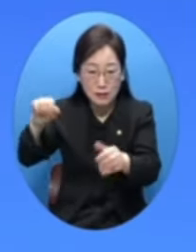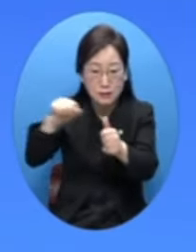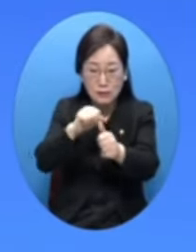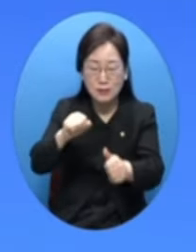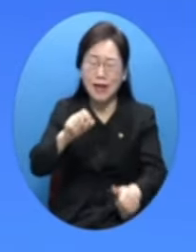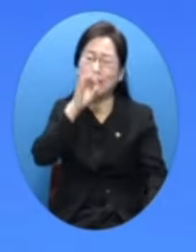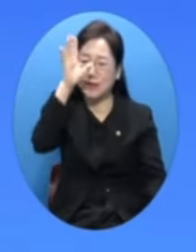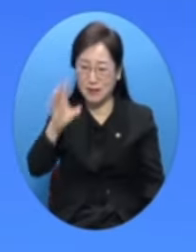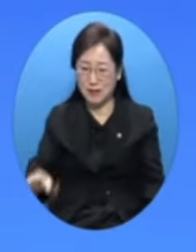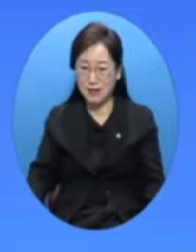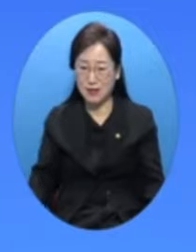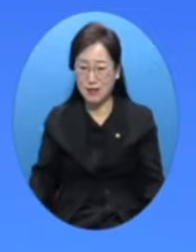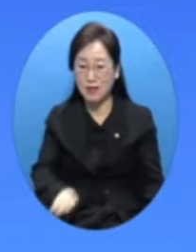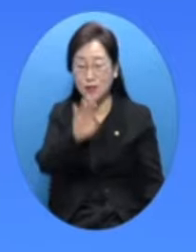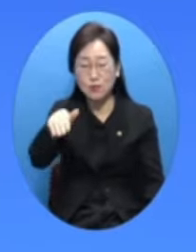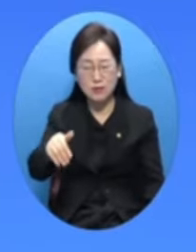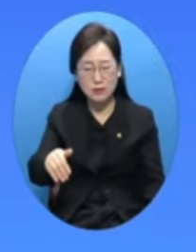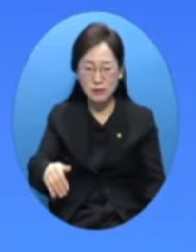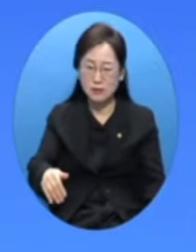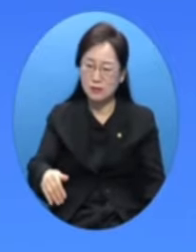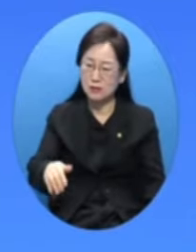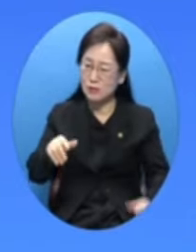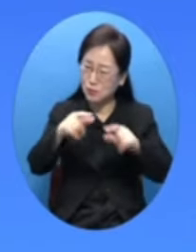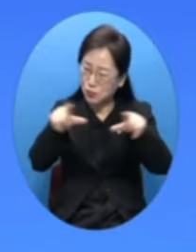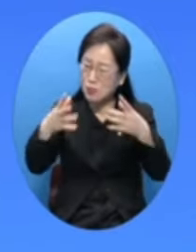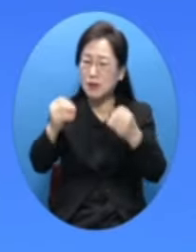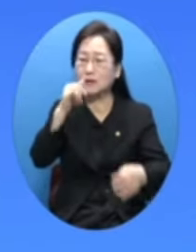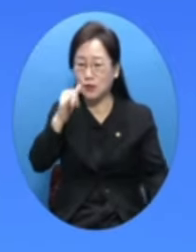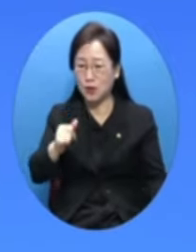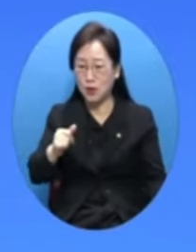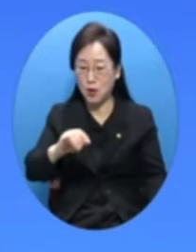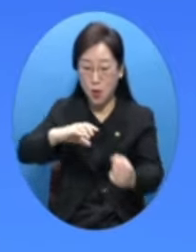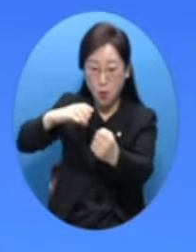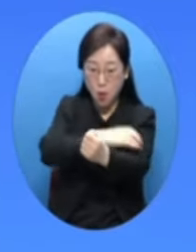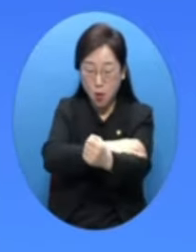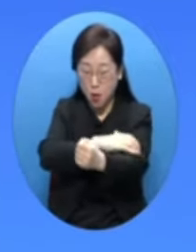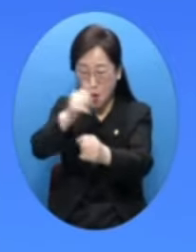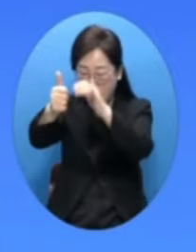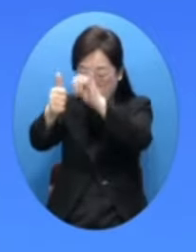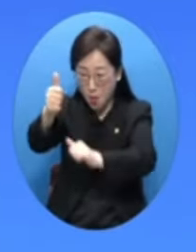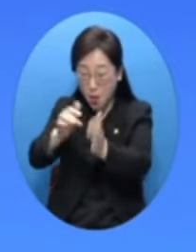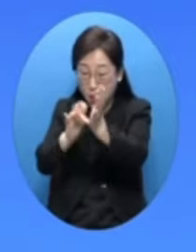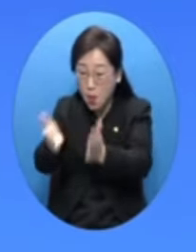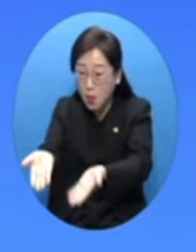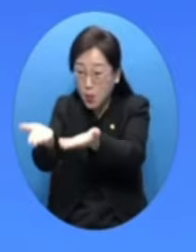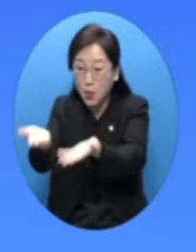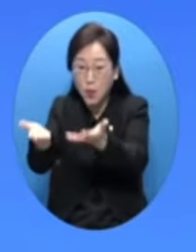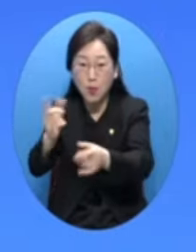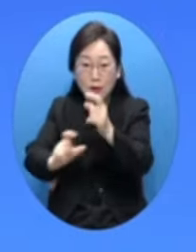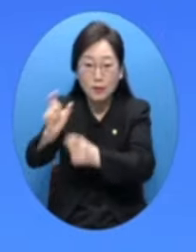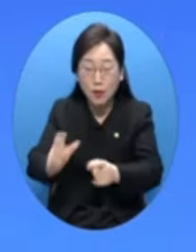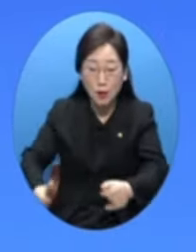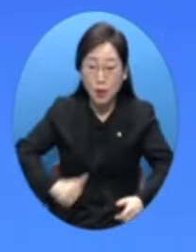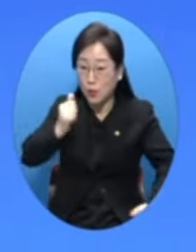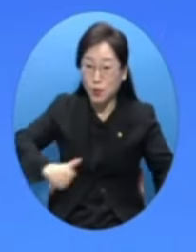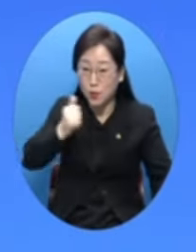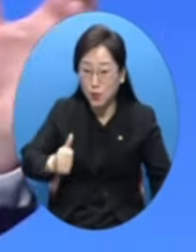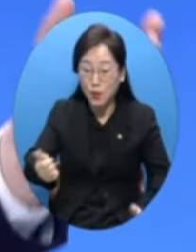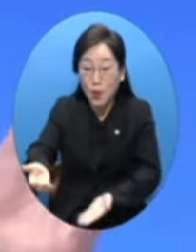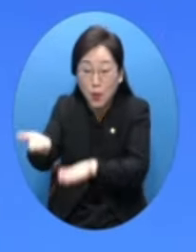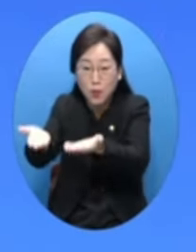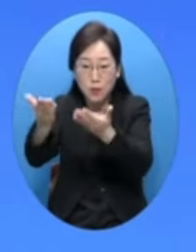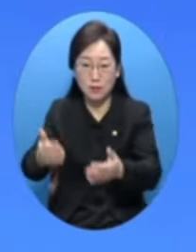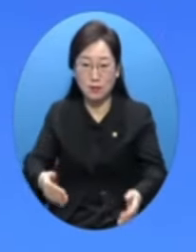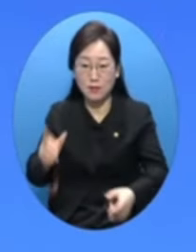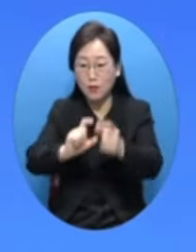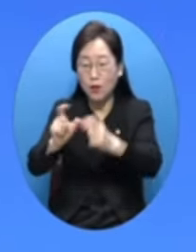되는 거예요. 우리나라 그런 사람이 너무 많습니다. 권력자 주변에 붙어갖고 권력자를 충동시켜서 더 그렇게 분노하게 만들고 그래서 막